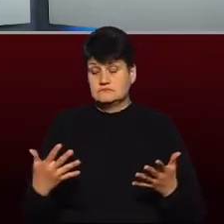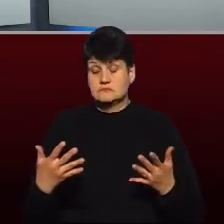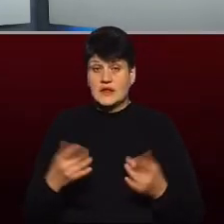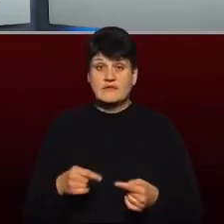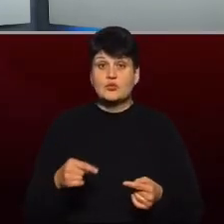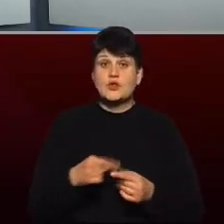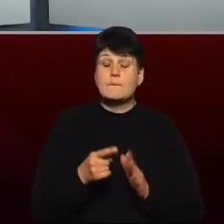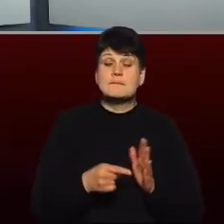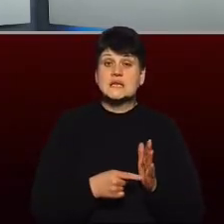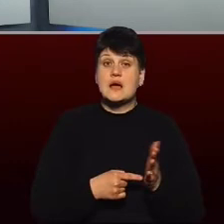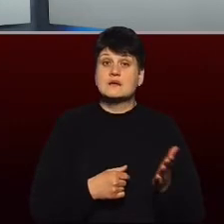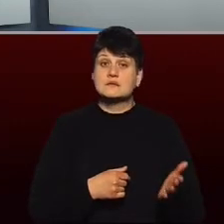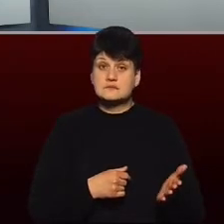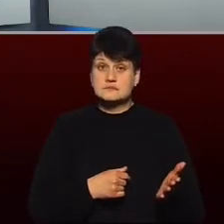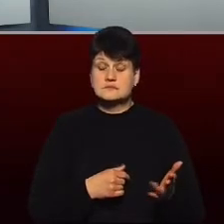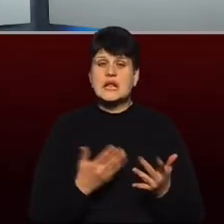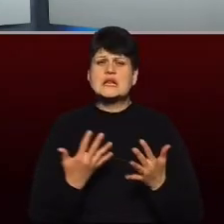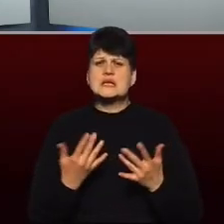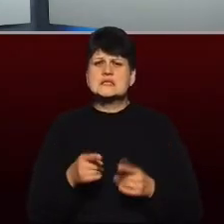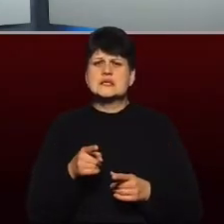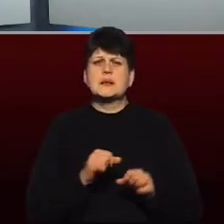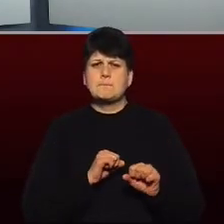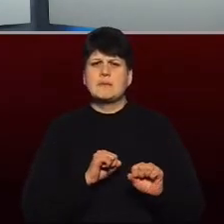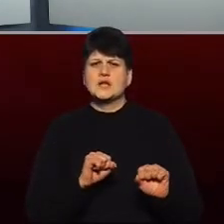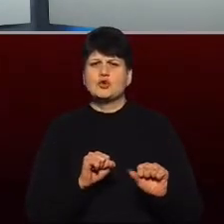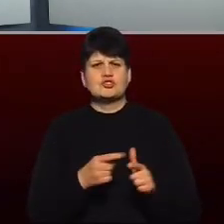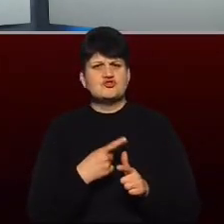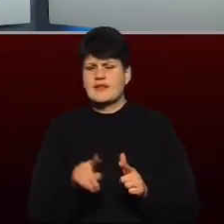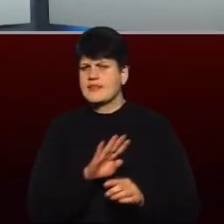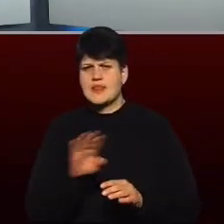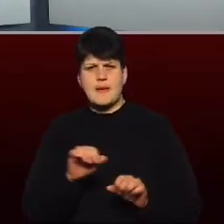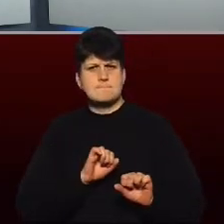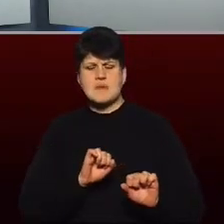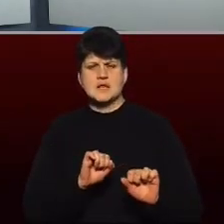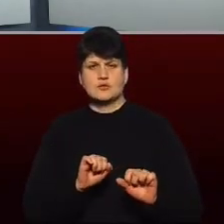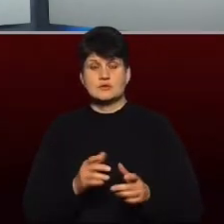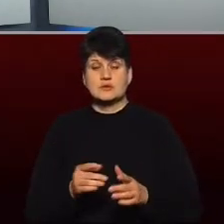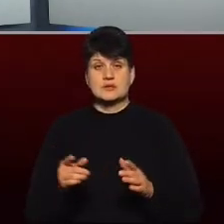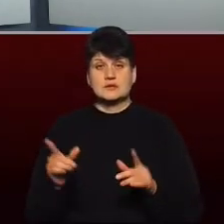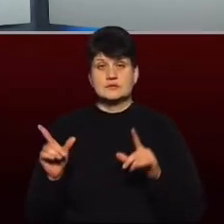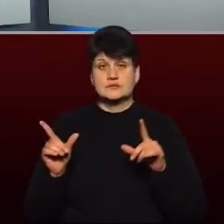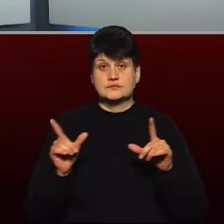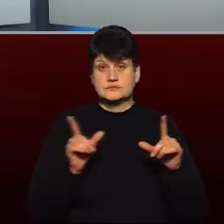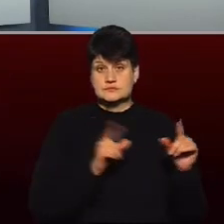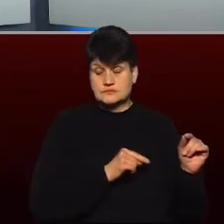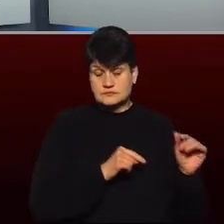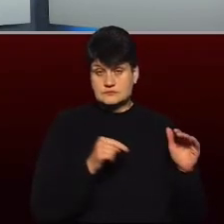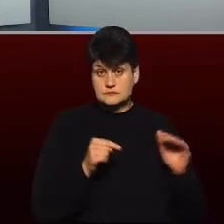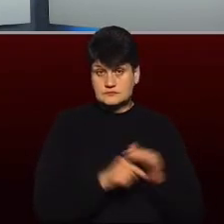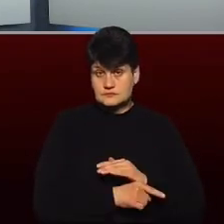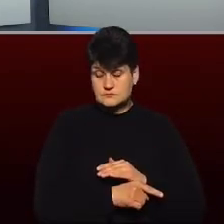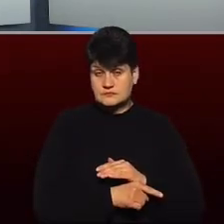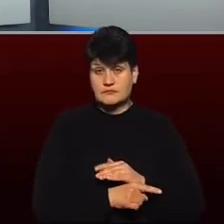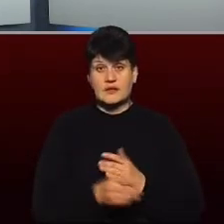тут, наскільки ти патріот, чи не патріот, виїдеш на континентальну Україну, але у